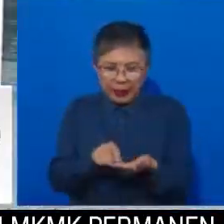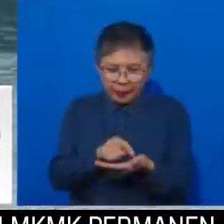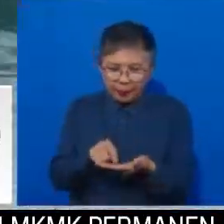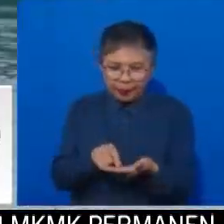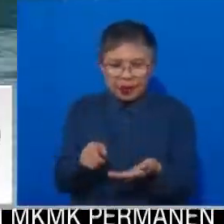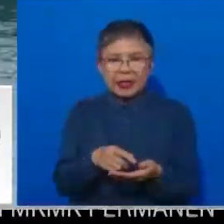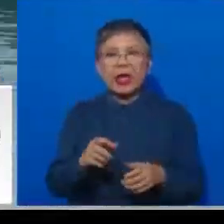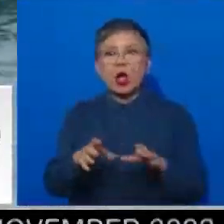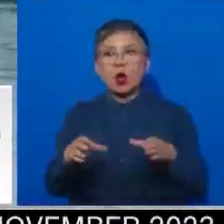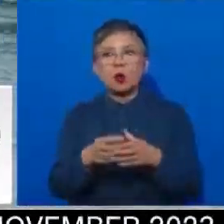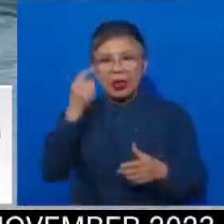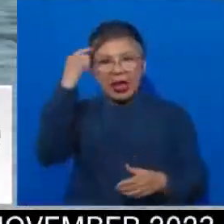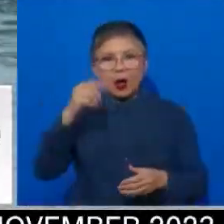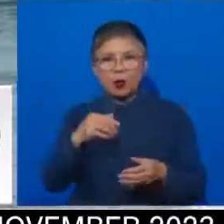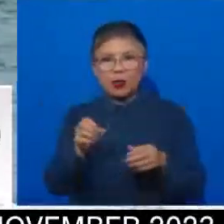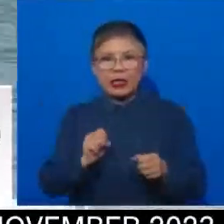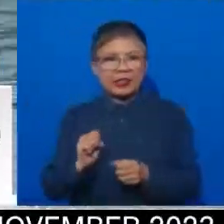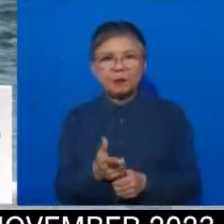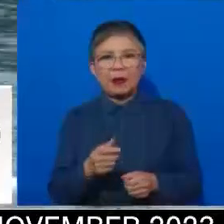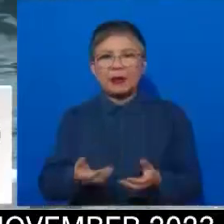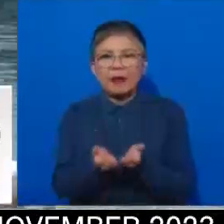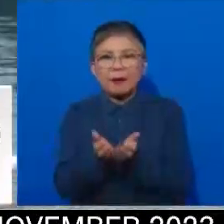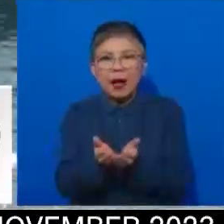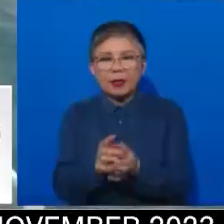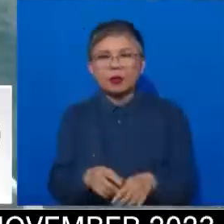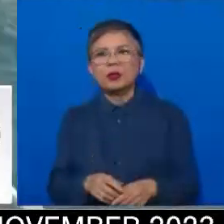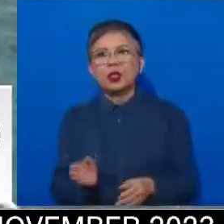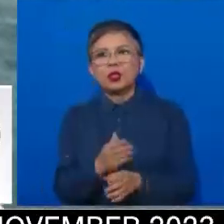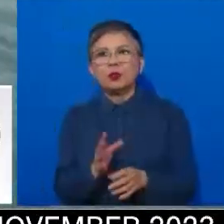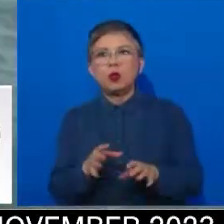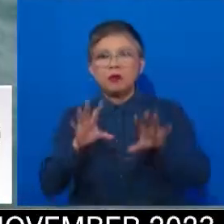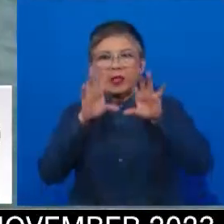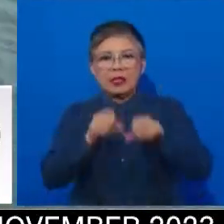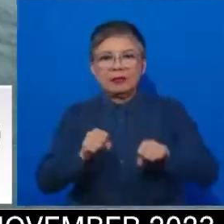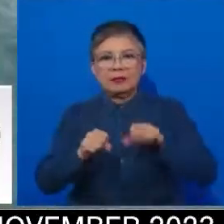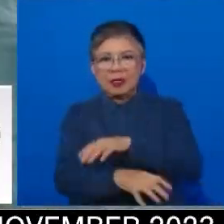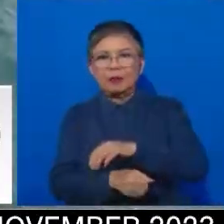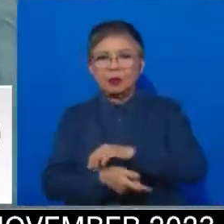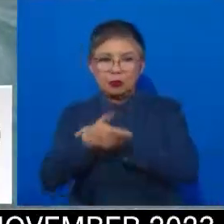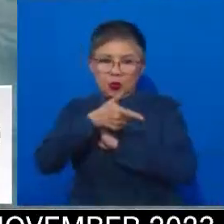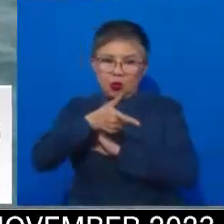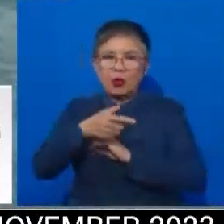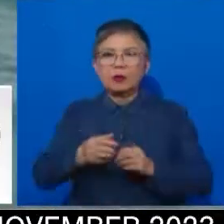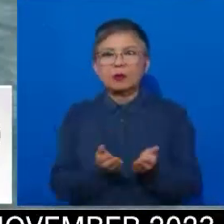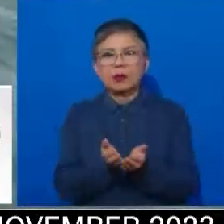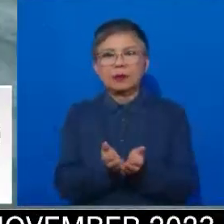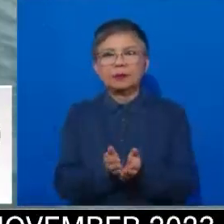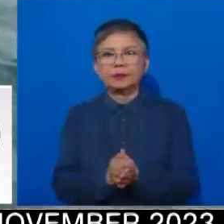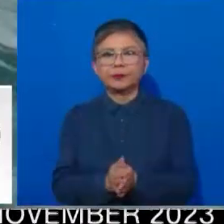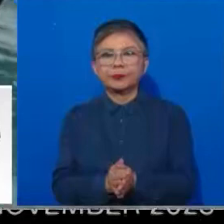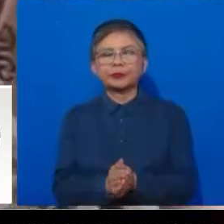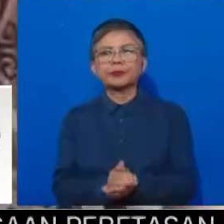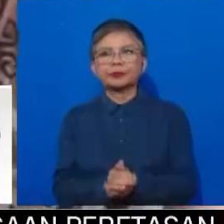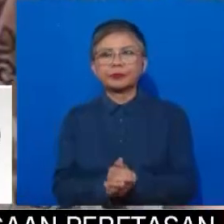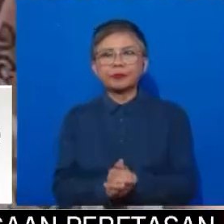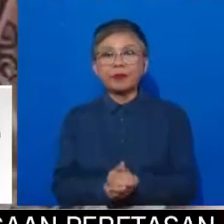sehingga komplotan ini mengetahui data kecepatan kapal sebelum beraksi memanjat kapal yang tengah melaju. Sementara itu, hingga saat ini pihaknya masih